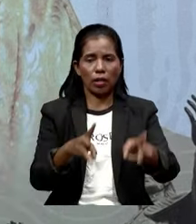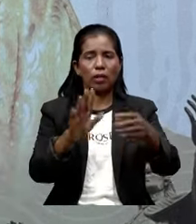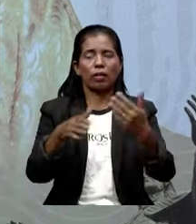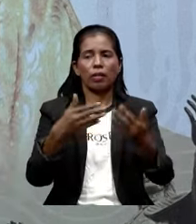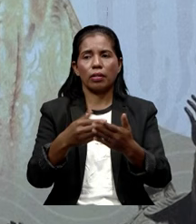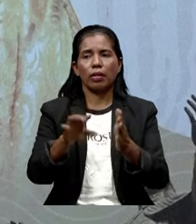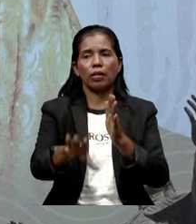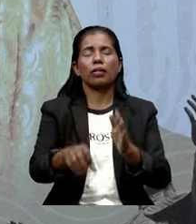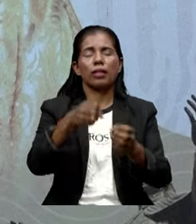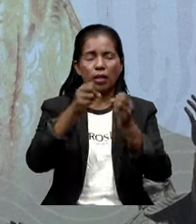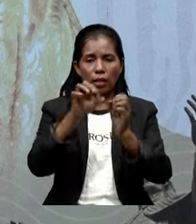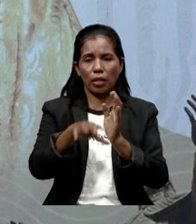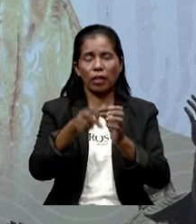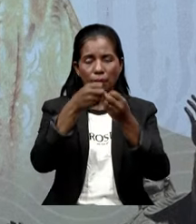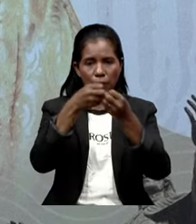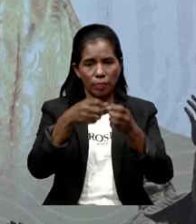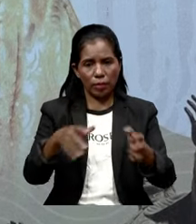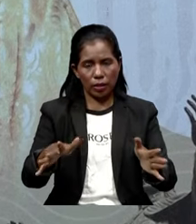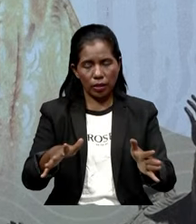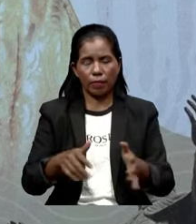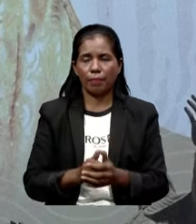ude hetan bensa, ude hetan